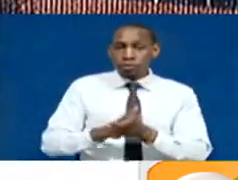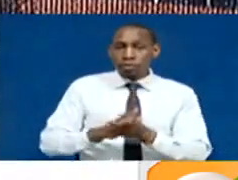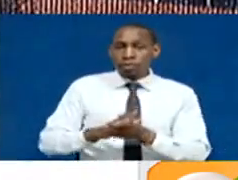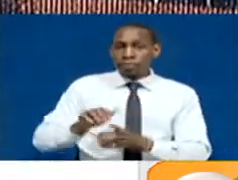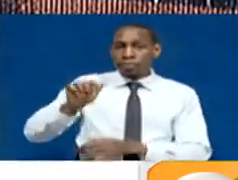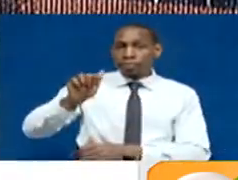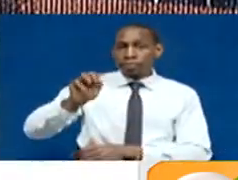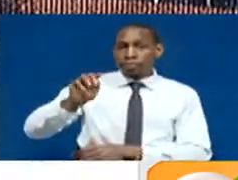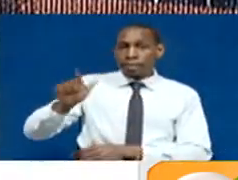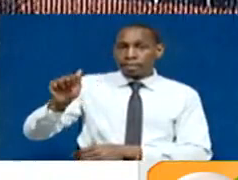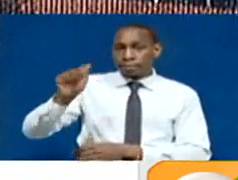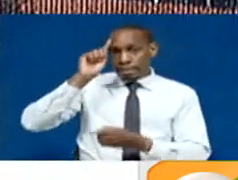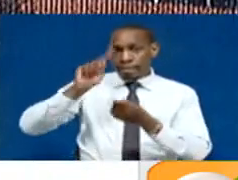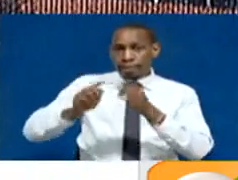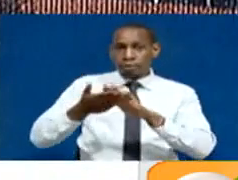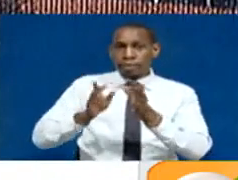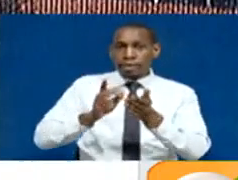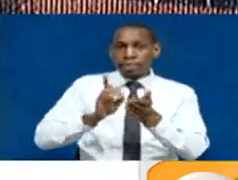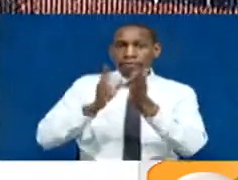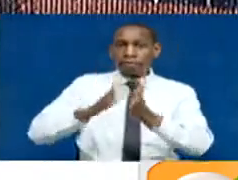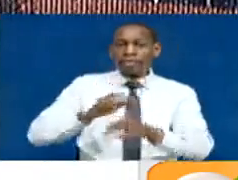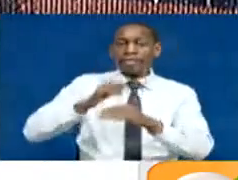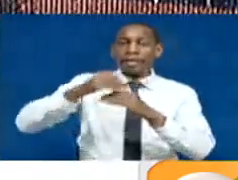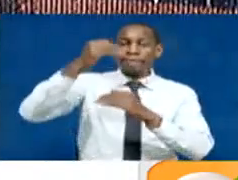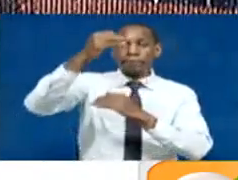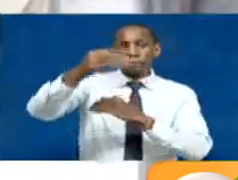Amelia bado anaazimia kuwa daktari siku moja.